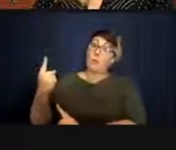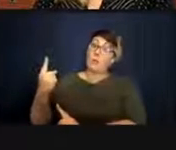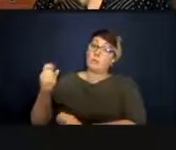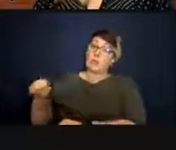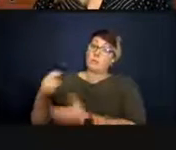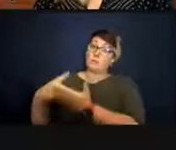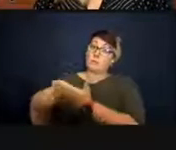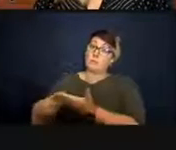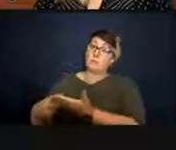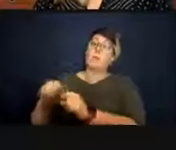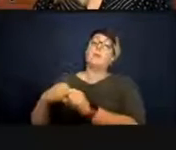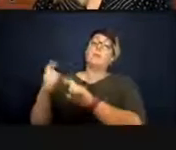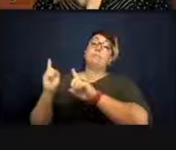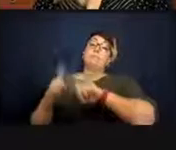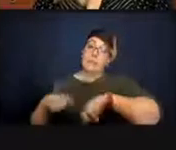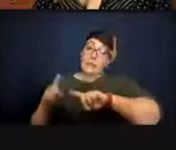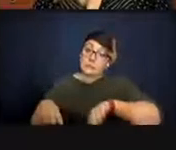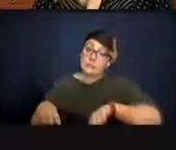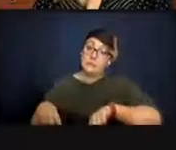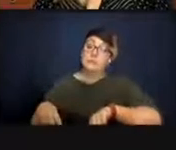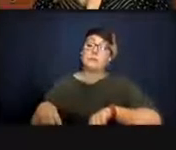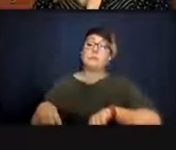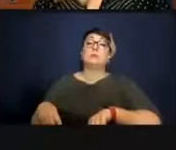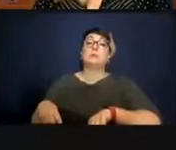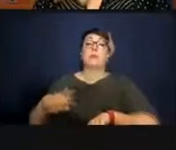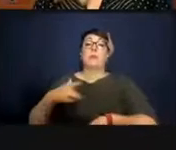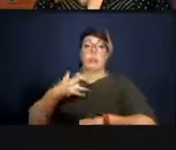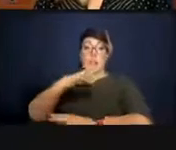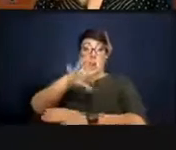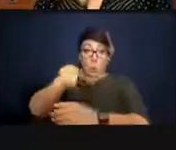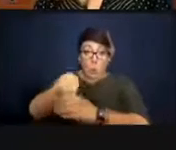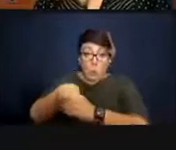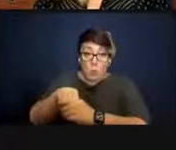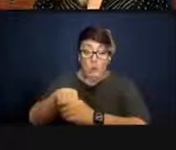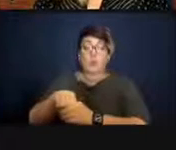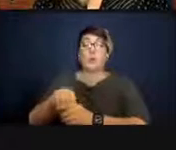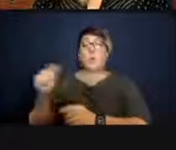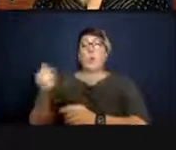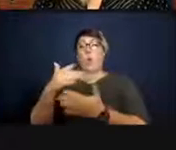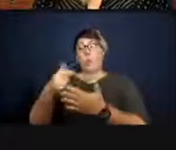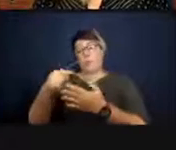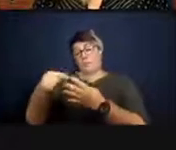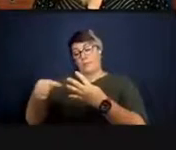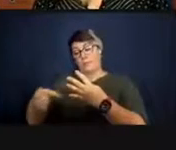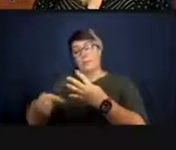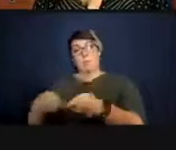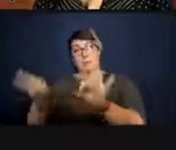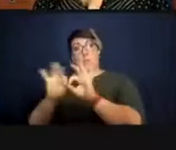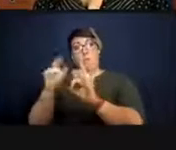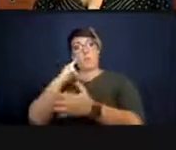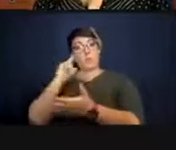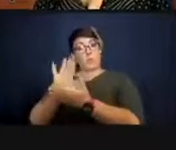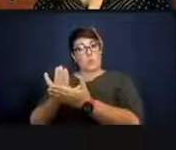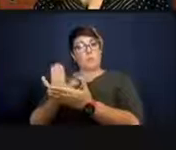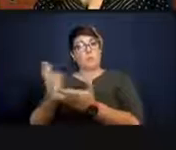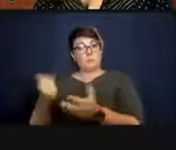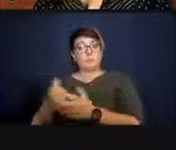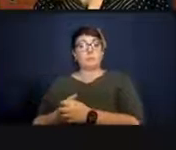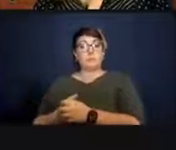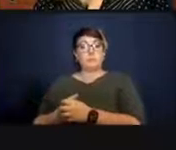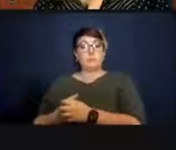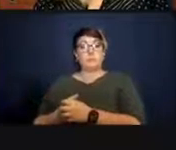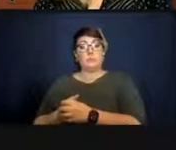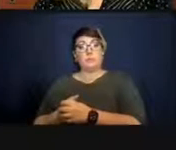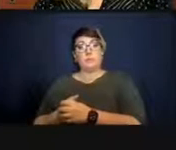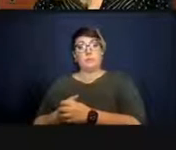بنتائج الاختبارات، حس الانتماء وكل الأمور التي هي مهمة في هذا